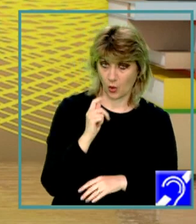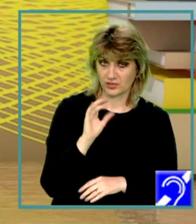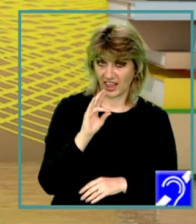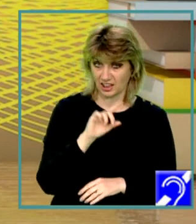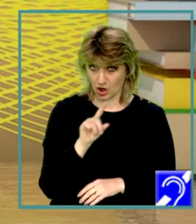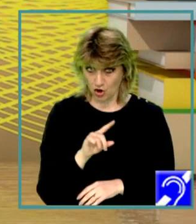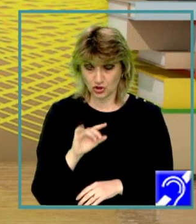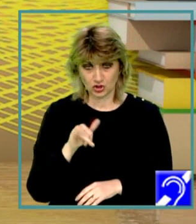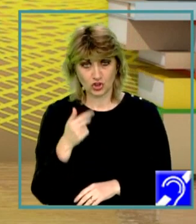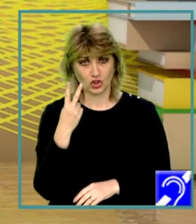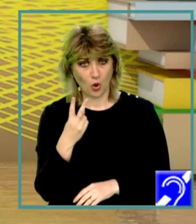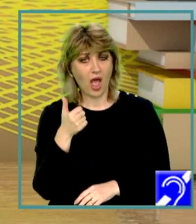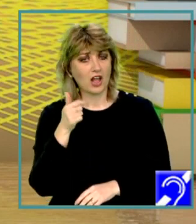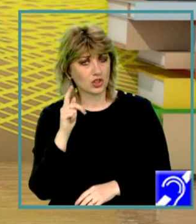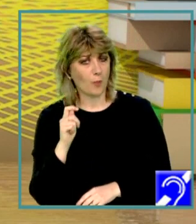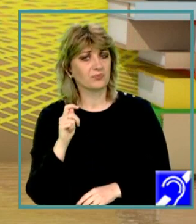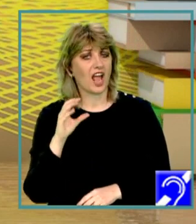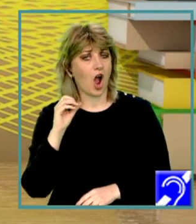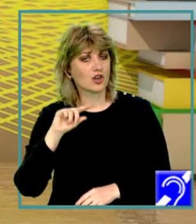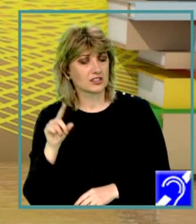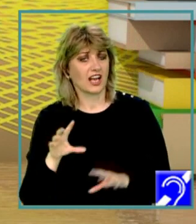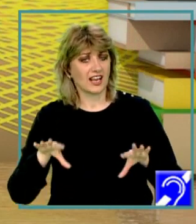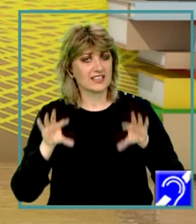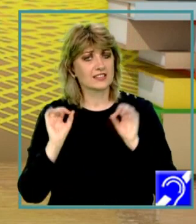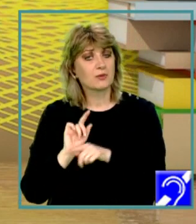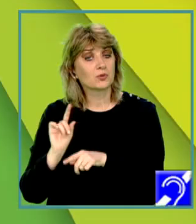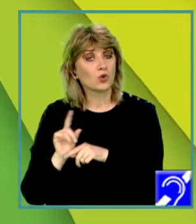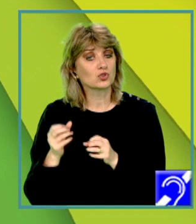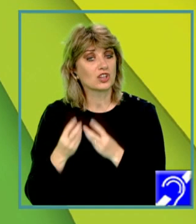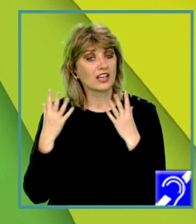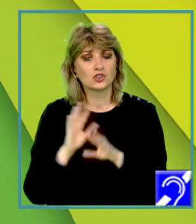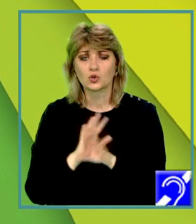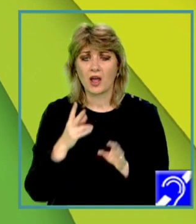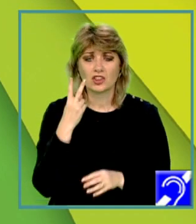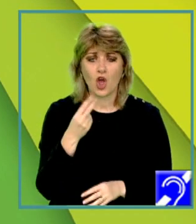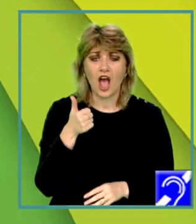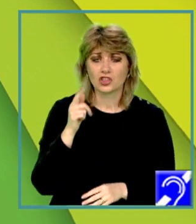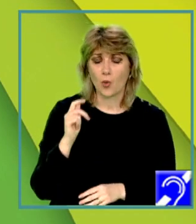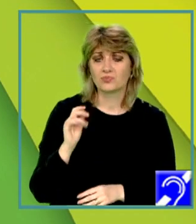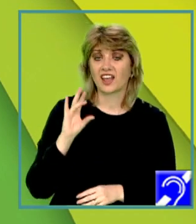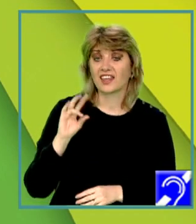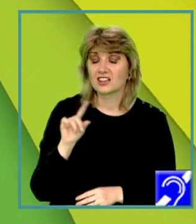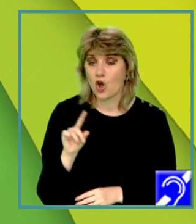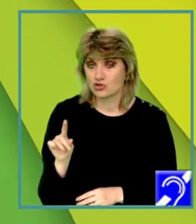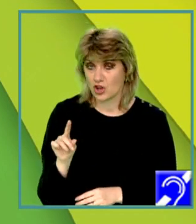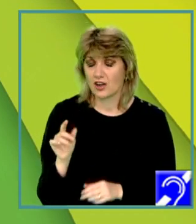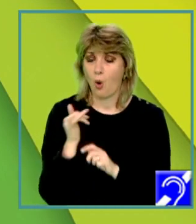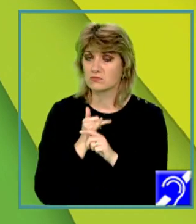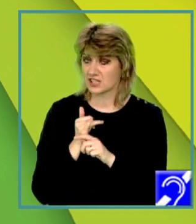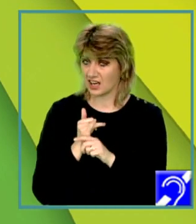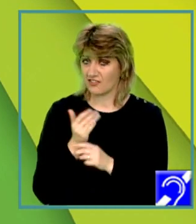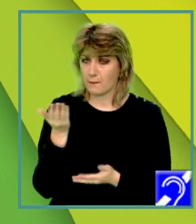și doi atomi de oxigen regăsim în produșii de reacție doar doi atomi de hidrogen observăm că